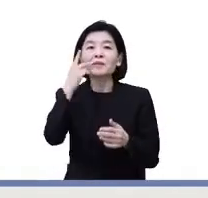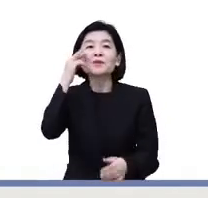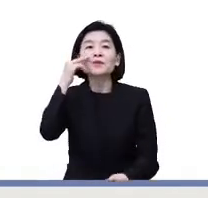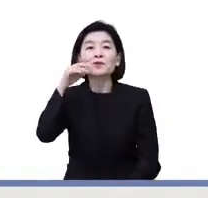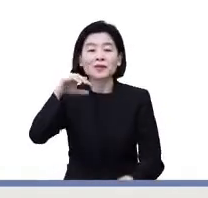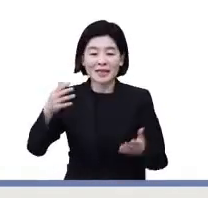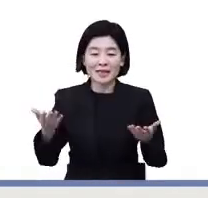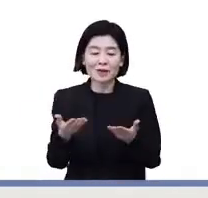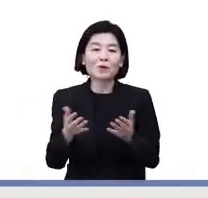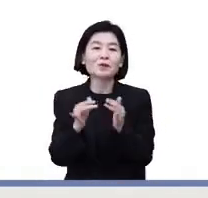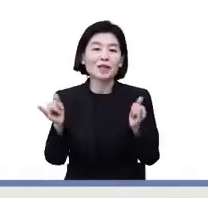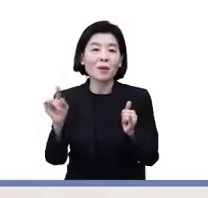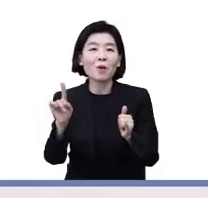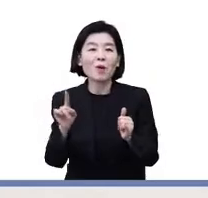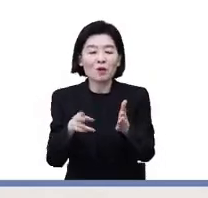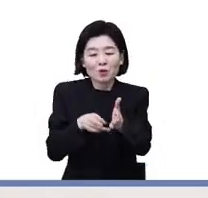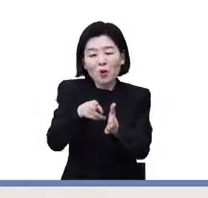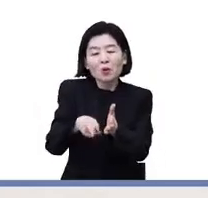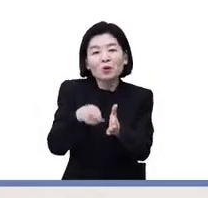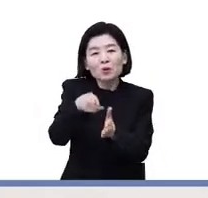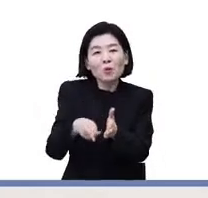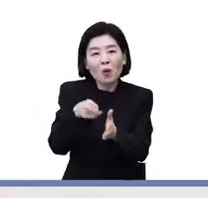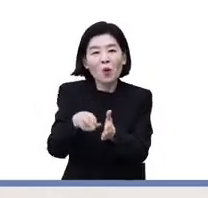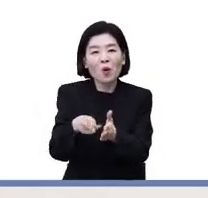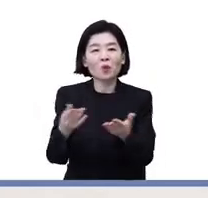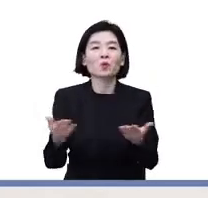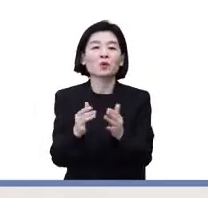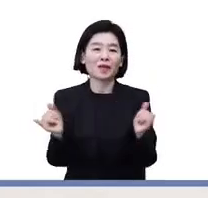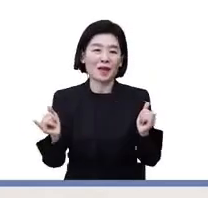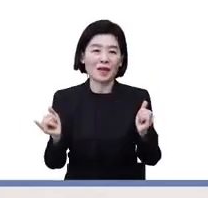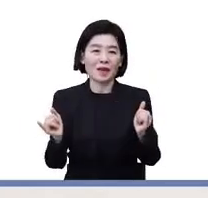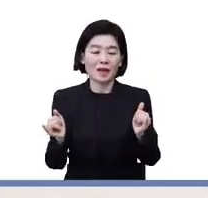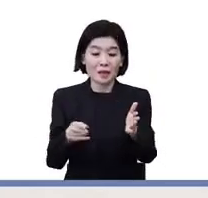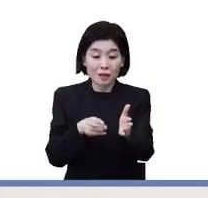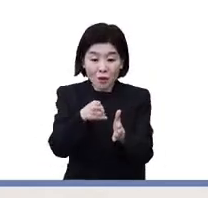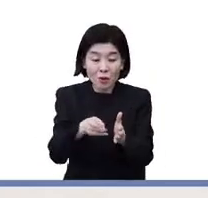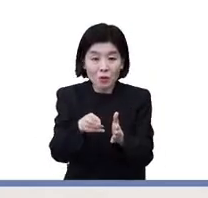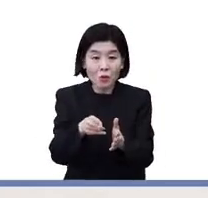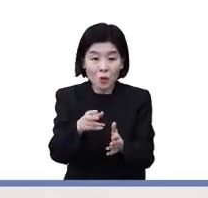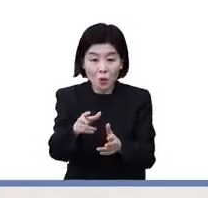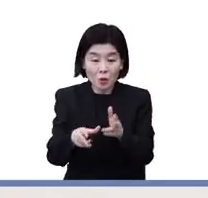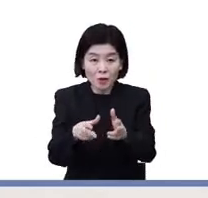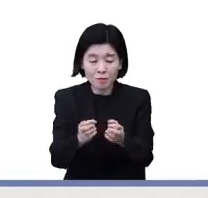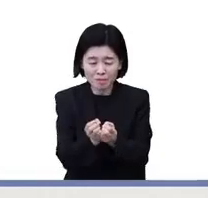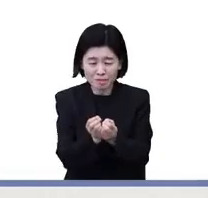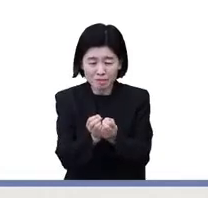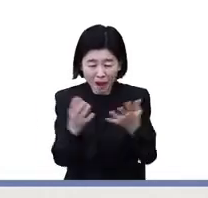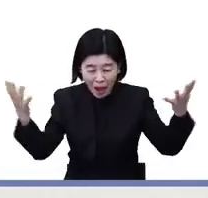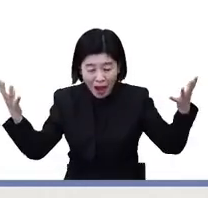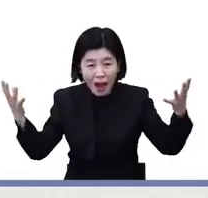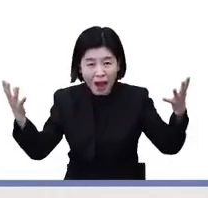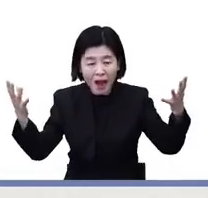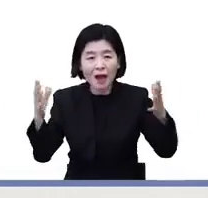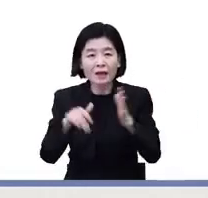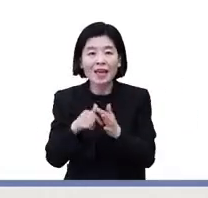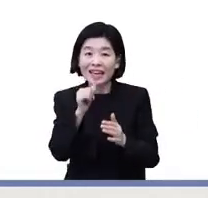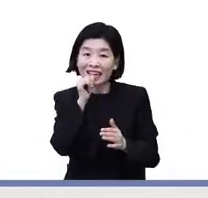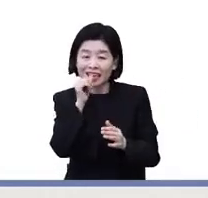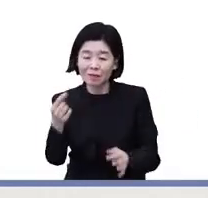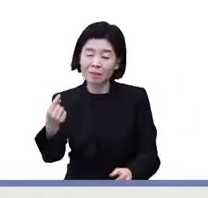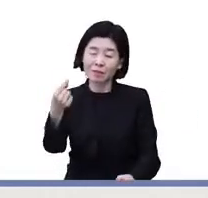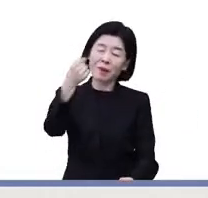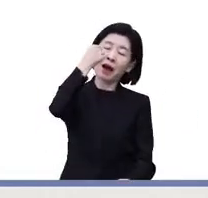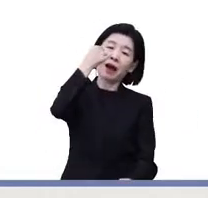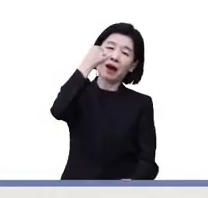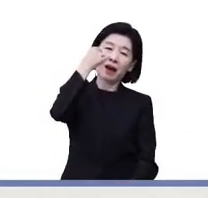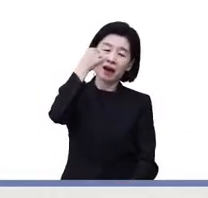노동자분인데 철도 공사 현장에서 폭발 사고가 일어나면서 저 철봉이 이분의 얼굴을 향해서 튀어올랐습니다.